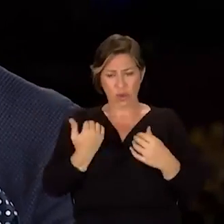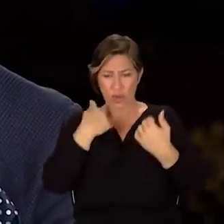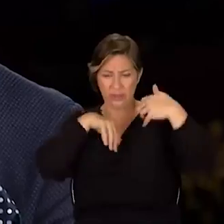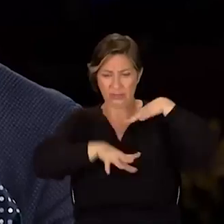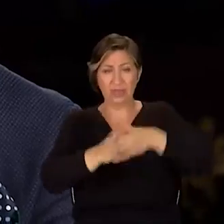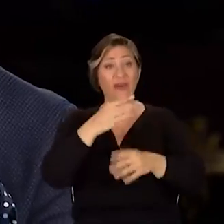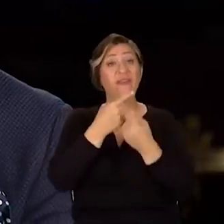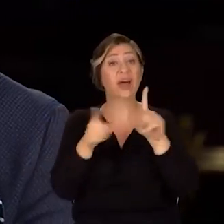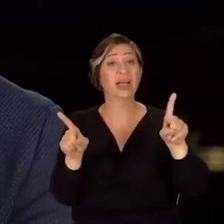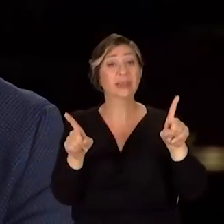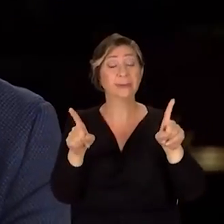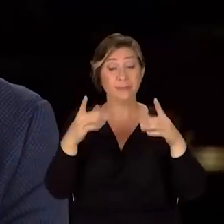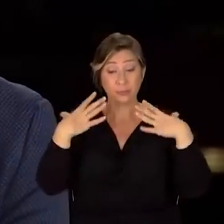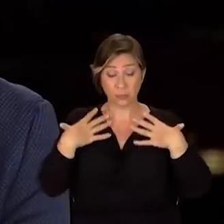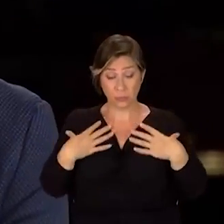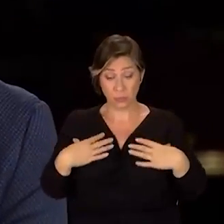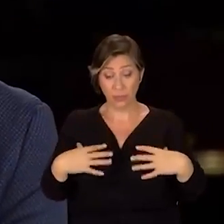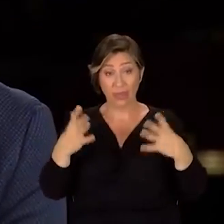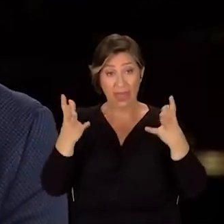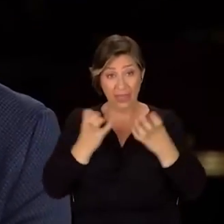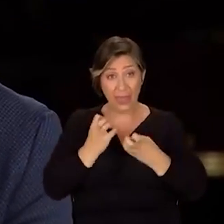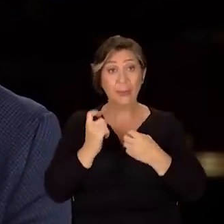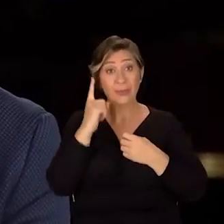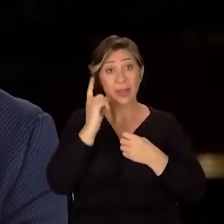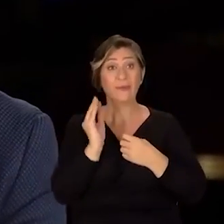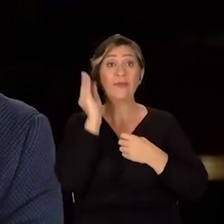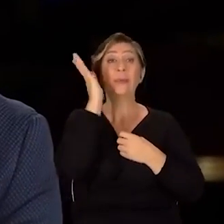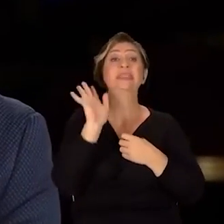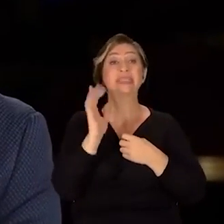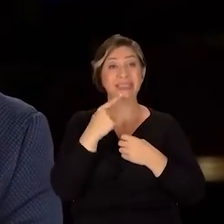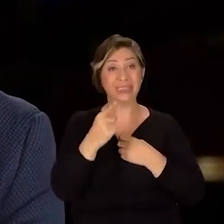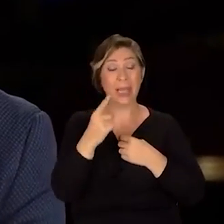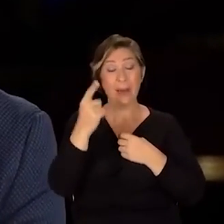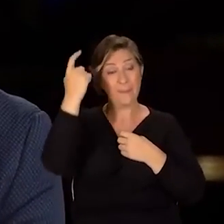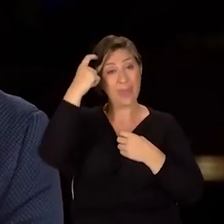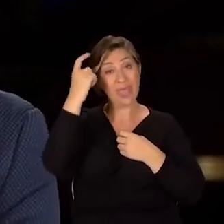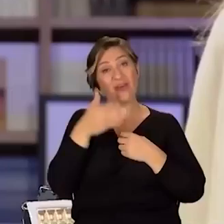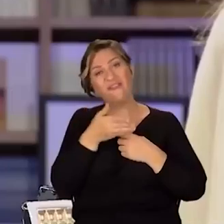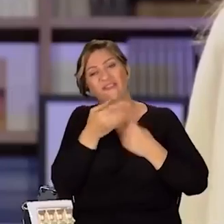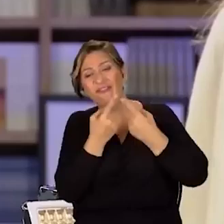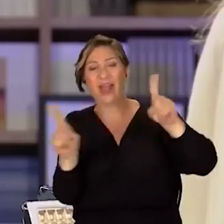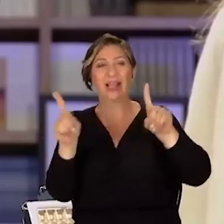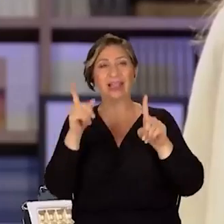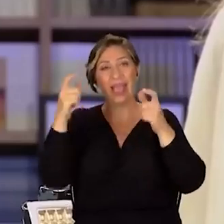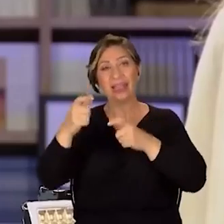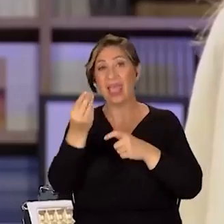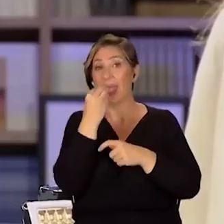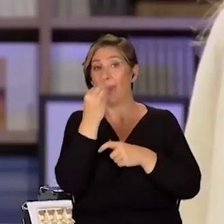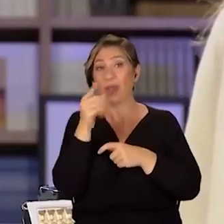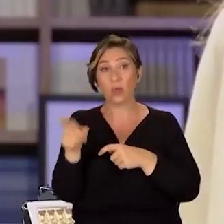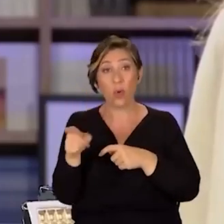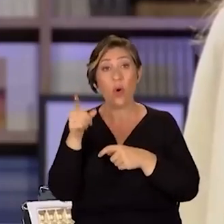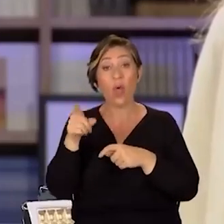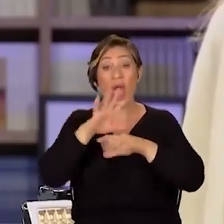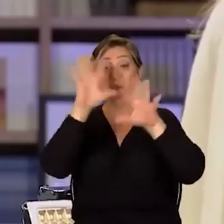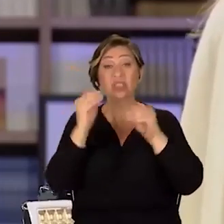bir de gerekçe şu. Vücuda alınan her şey direkt beyne geçmesin diye. Beyin ayrı yemek yiyor gibi. Beyin, kan beyin bariyeri var.